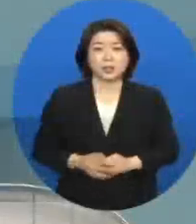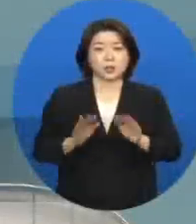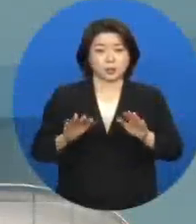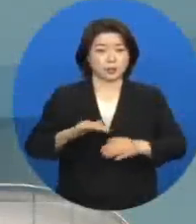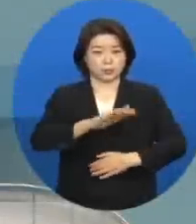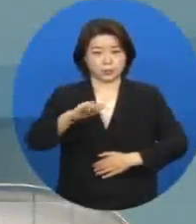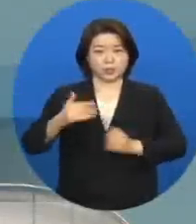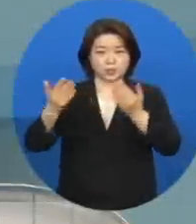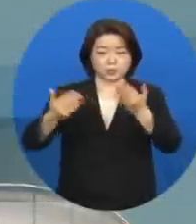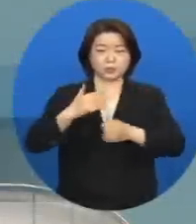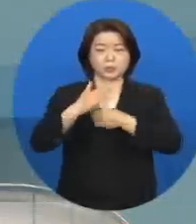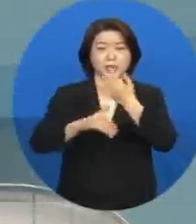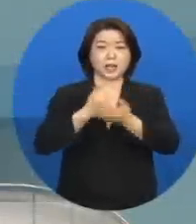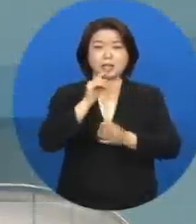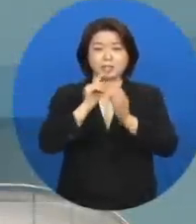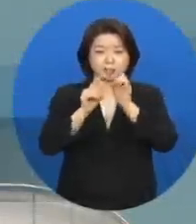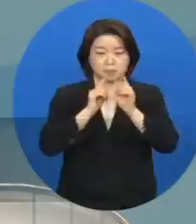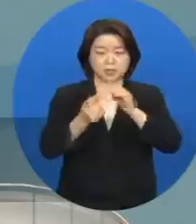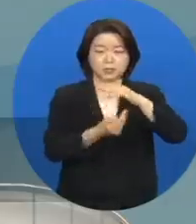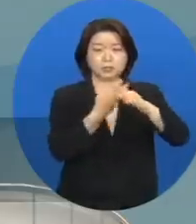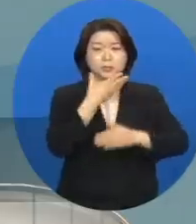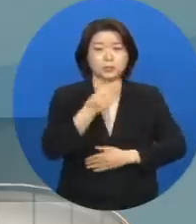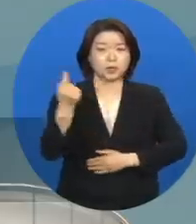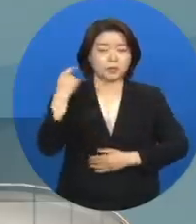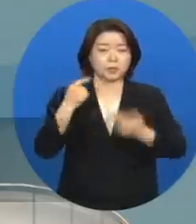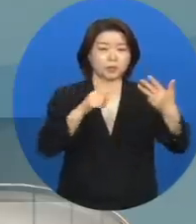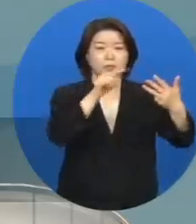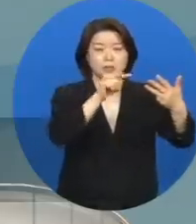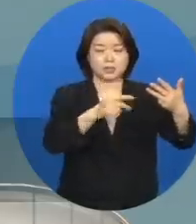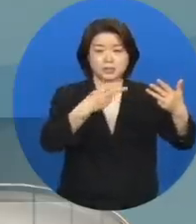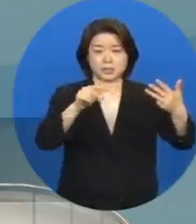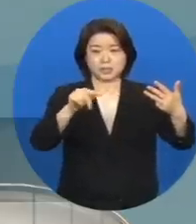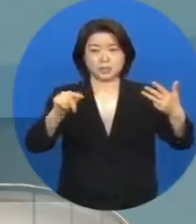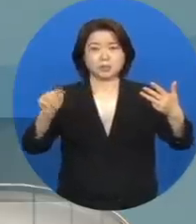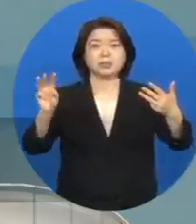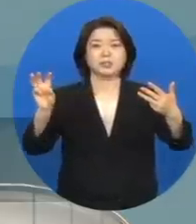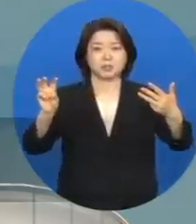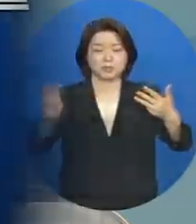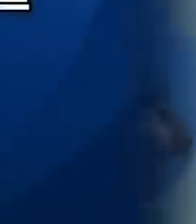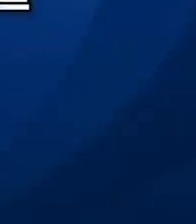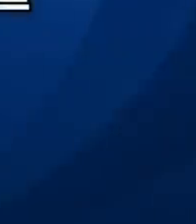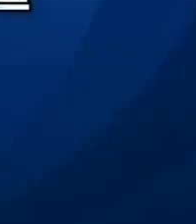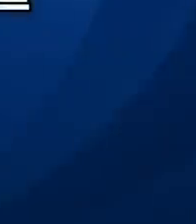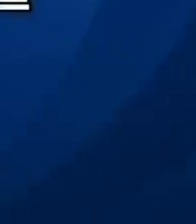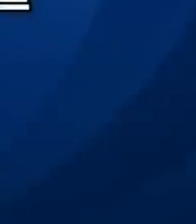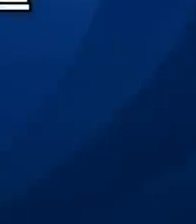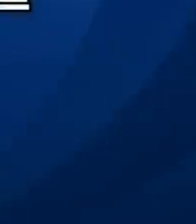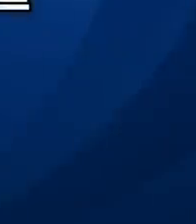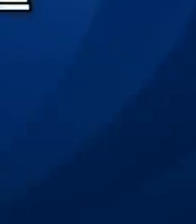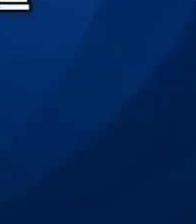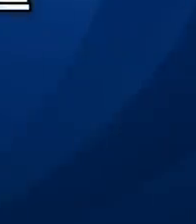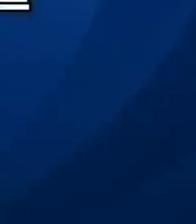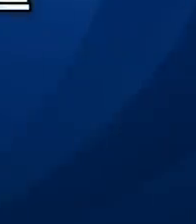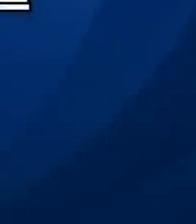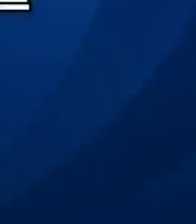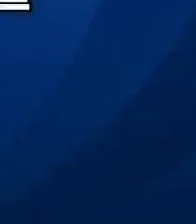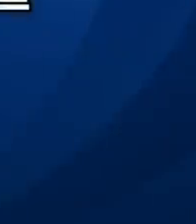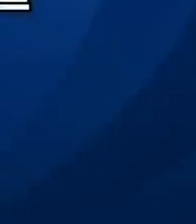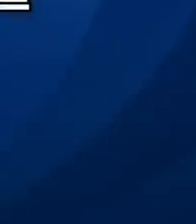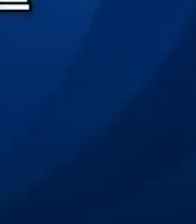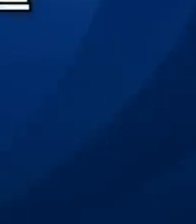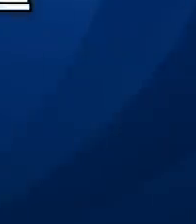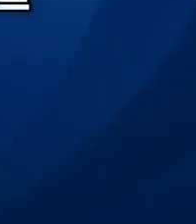오늘 우리에게 주시는 하나님의 말씀은 요한복음 8장 12절에서 30절 말씀입니다. 예수께서